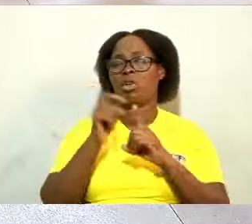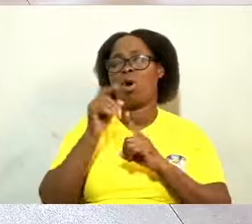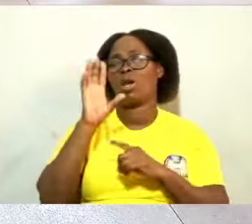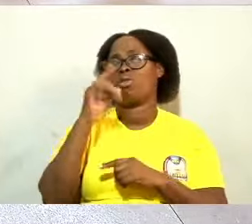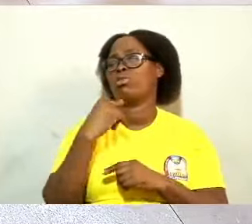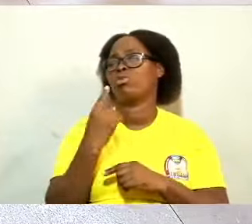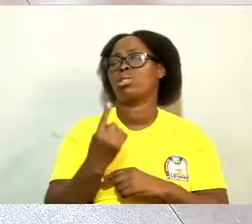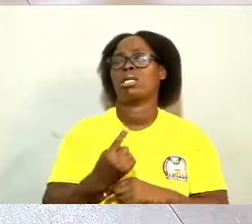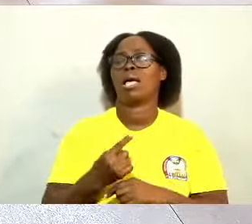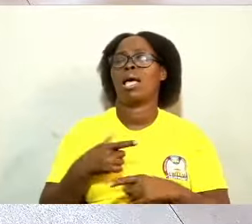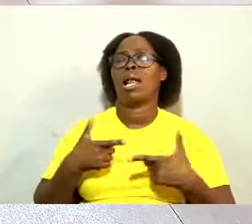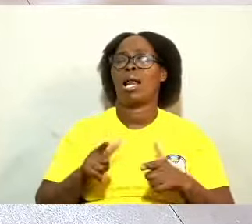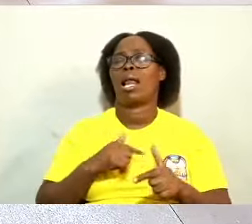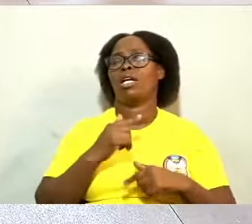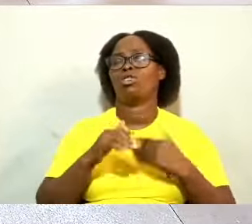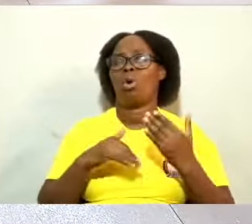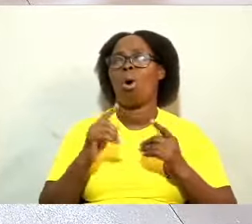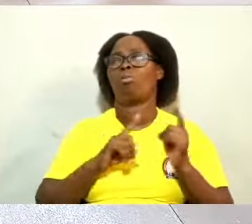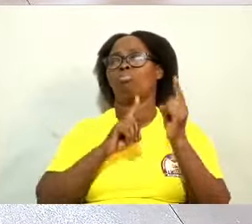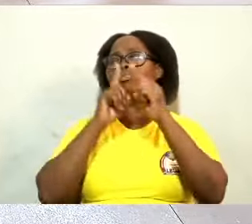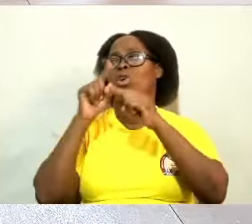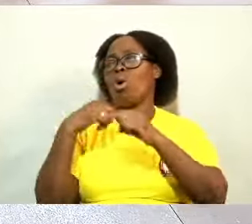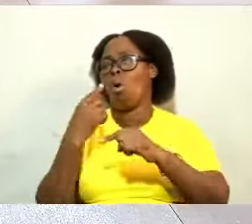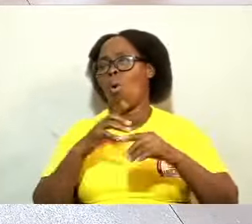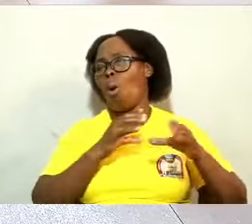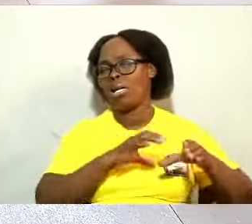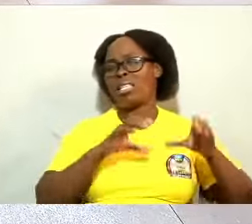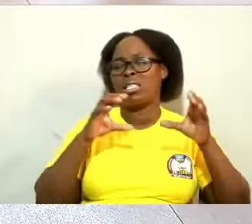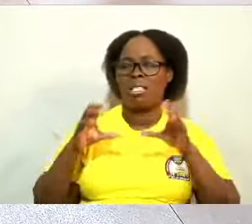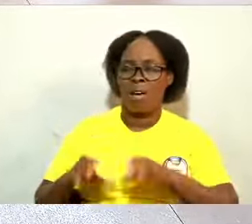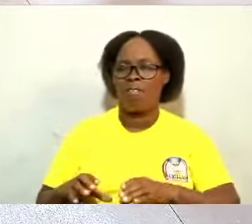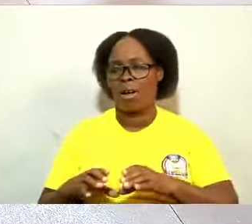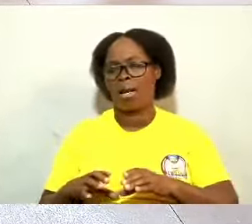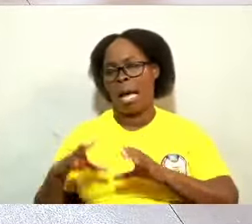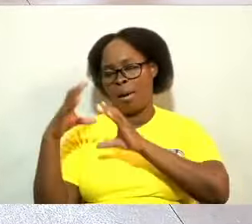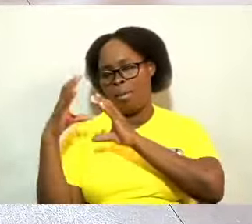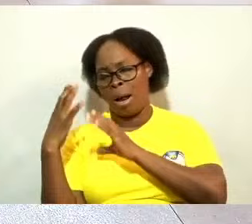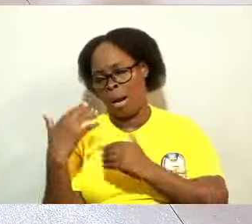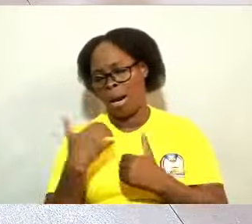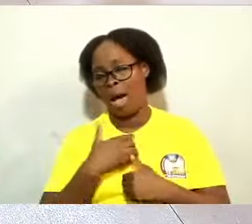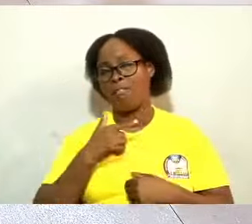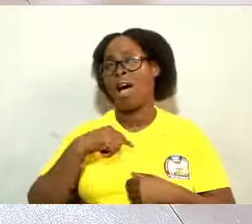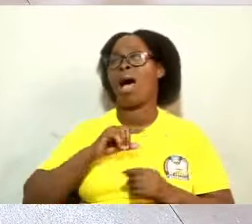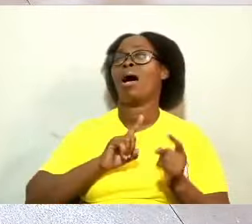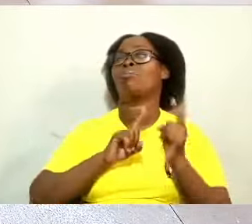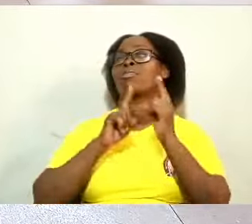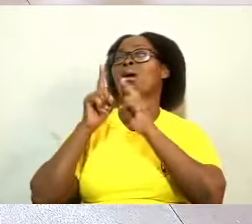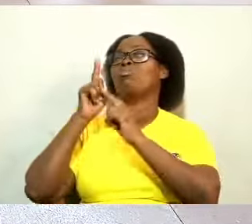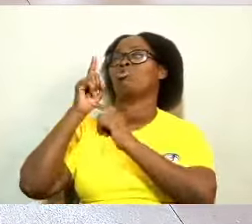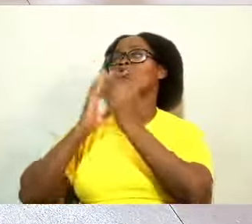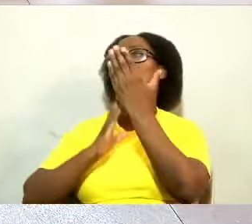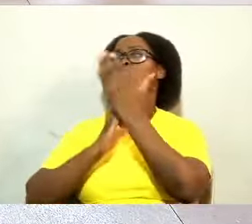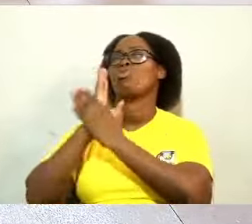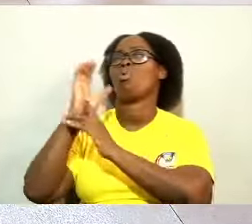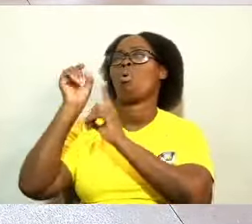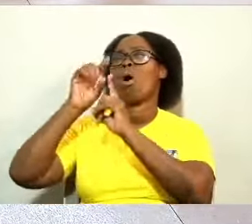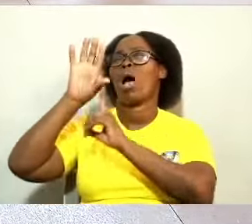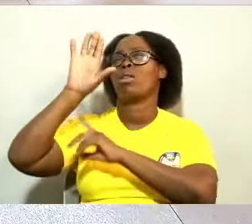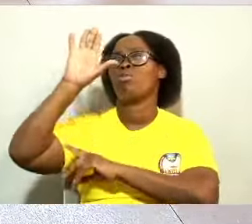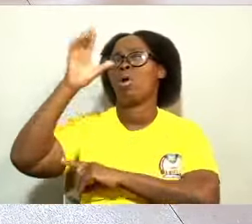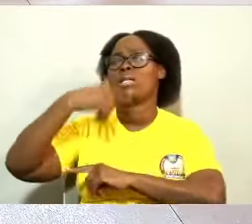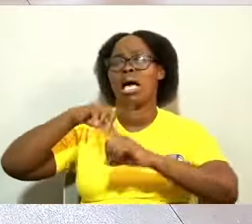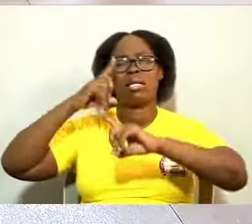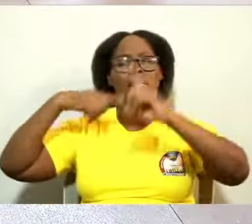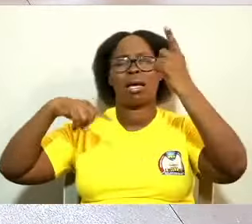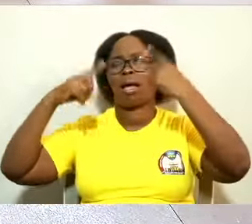Ukisema njooni kwangu ninyi msumbukao. Yesu, tumekuja mbele zako. Kupitia kwa maandiko